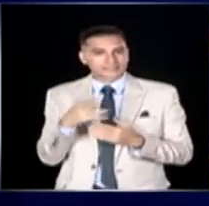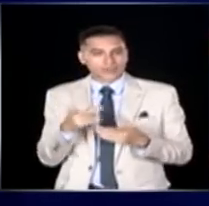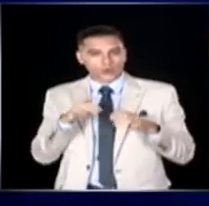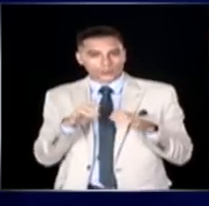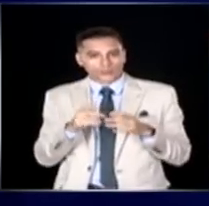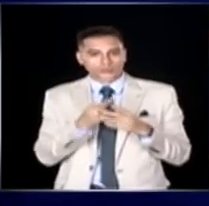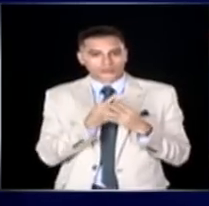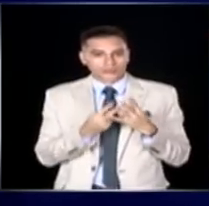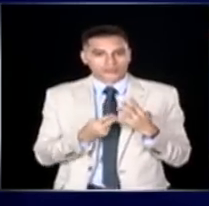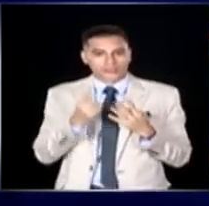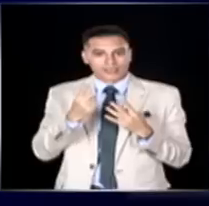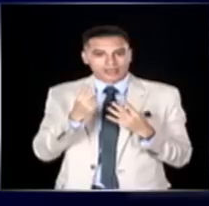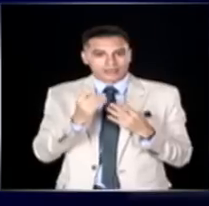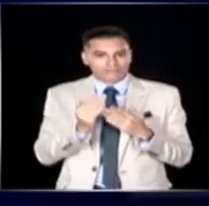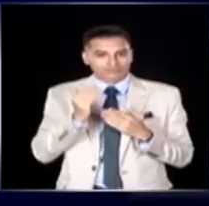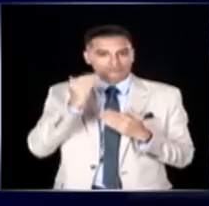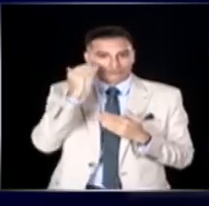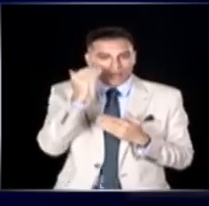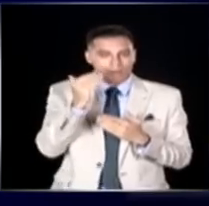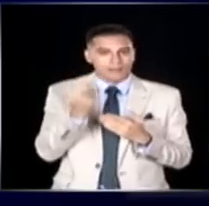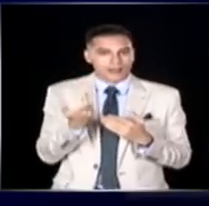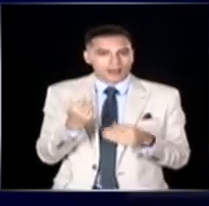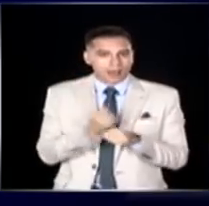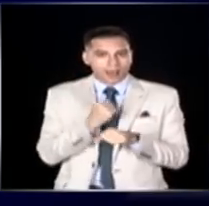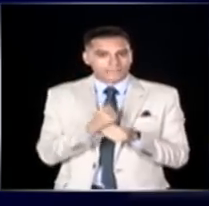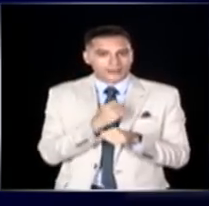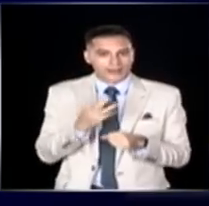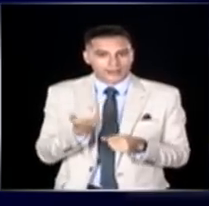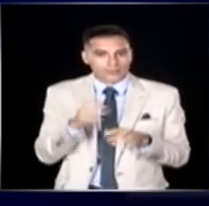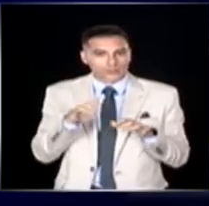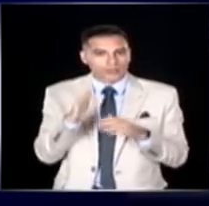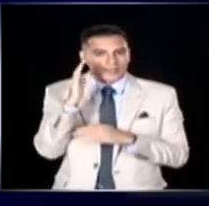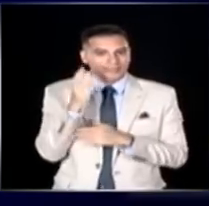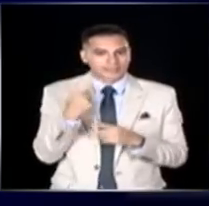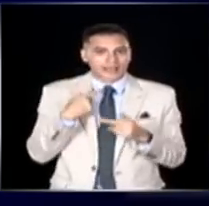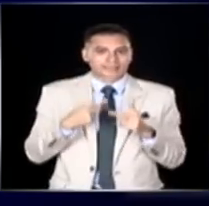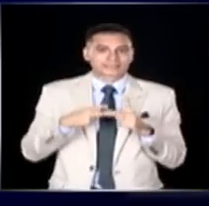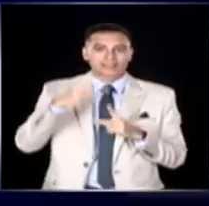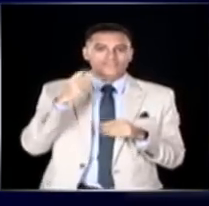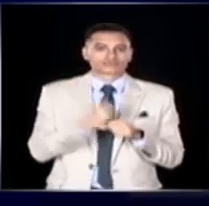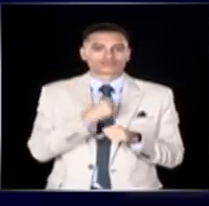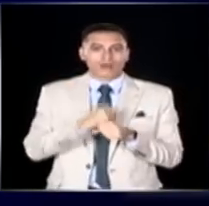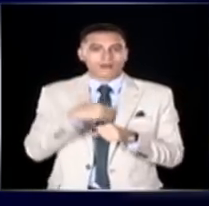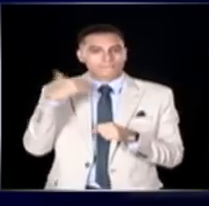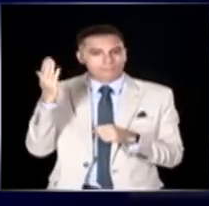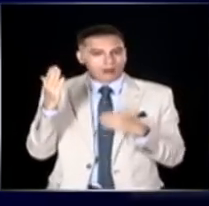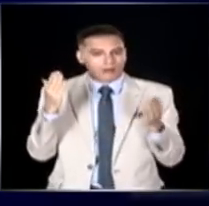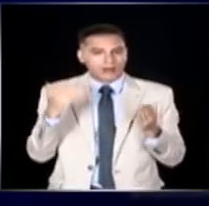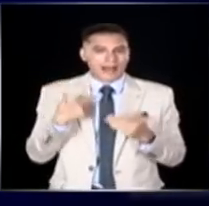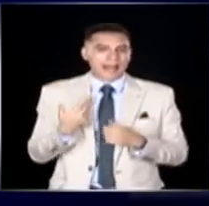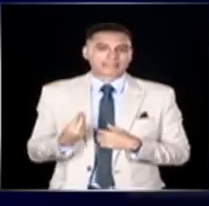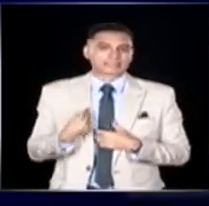كمبيوتر انجينيرنج وبعد كده هتعملي ايه؟ اسافر اشتغل برا يعني، لسه ما